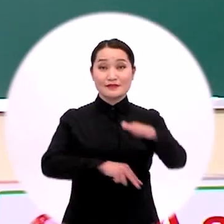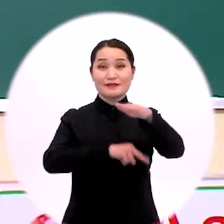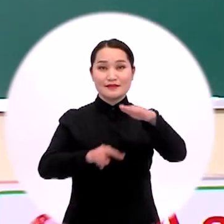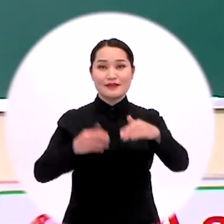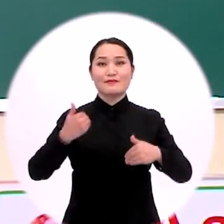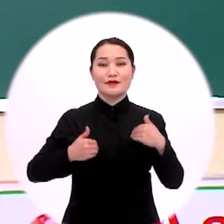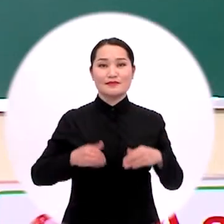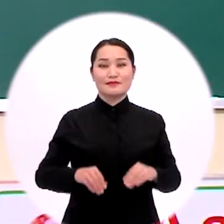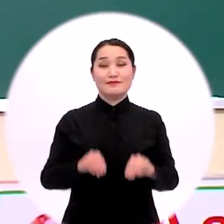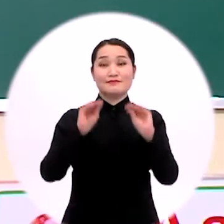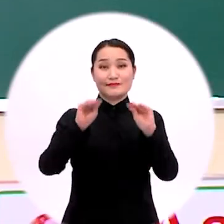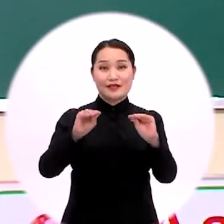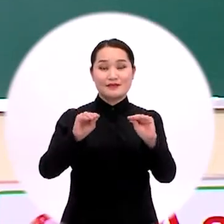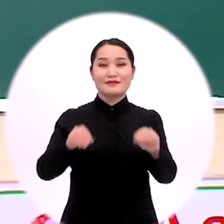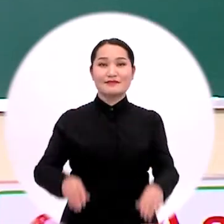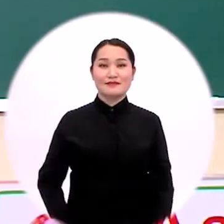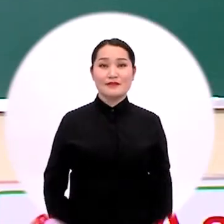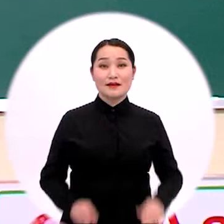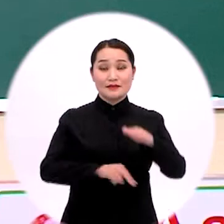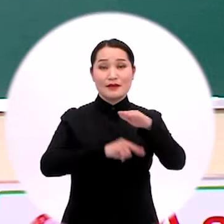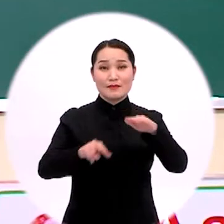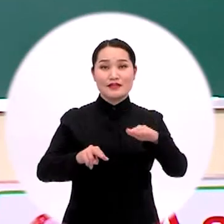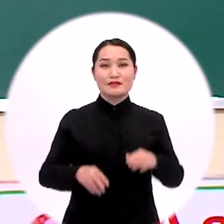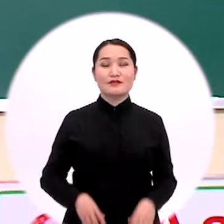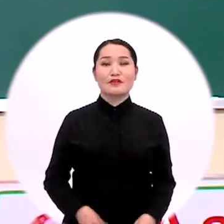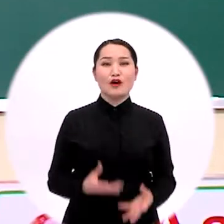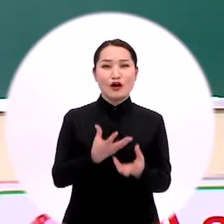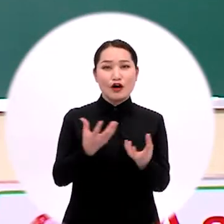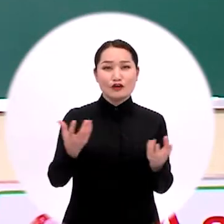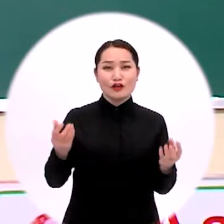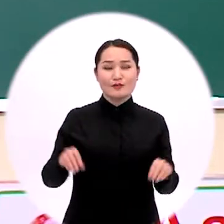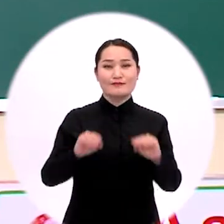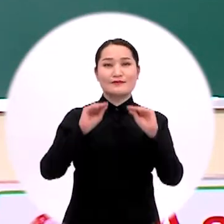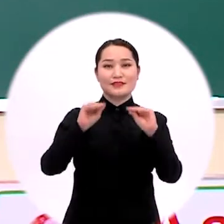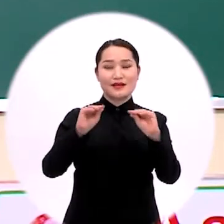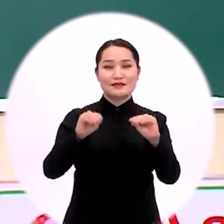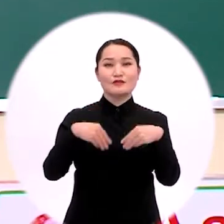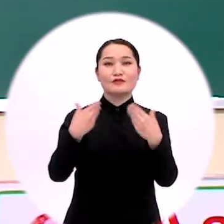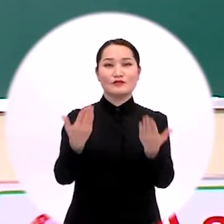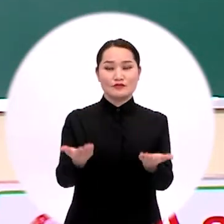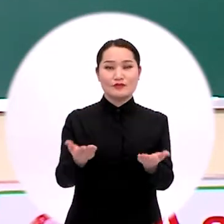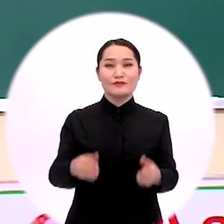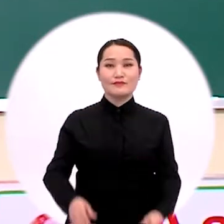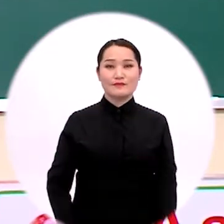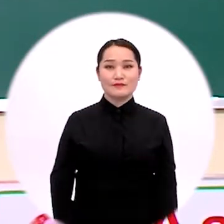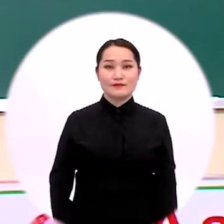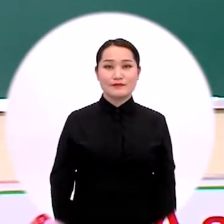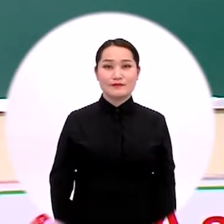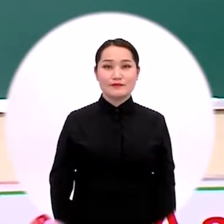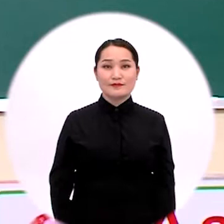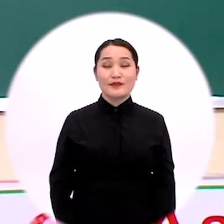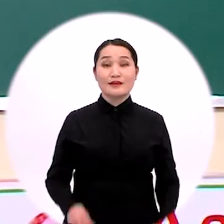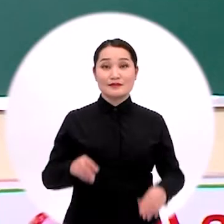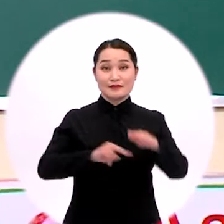Цэцэрлэгийн багш зааж сургасан. Цэцэрлэгийн багш бидэнд үнээс ч олон зүйлийг зааж сургадаг. Тэгвэл